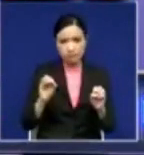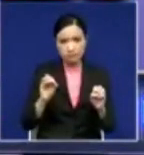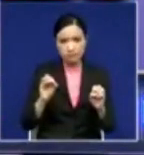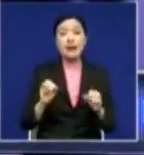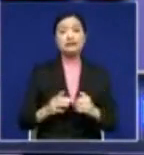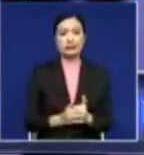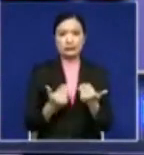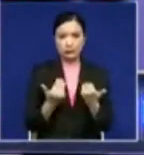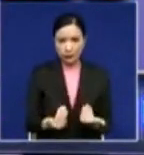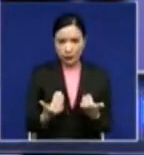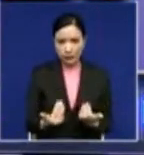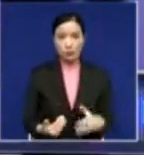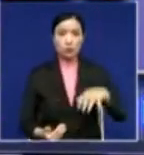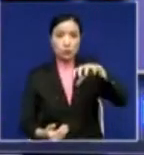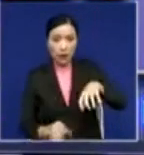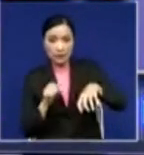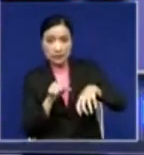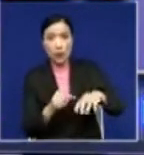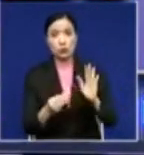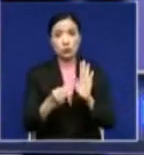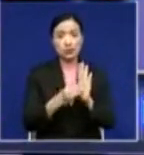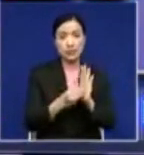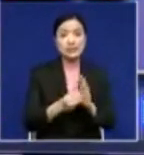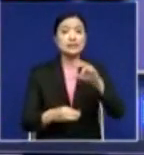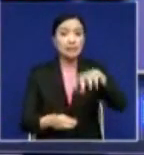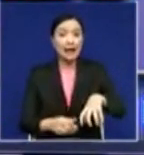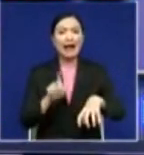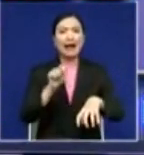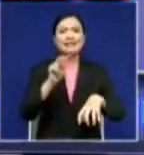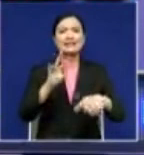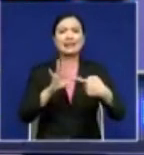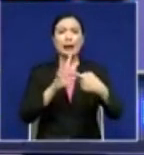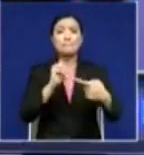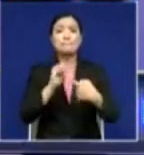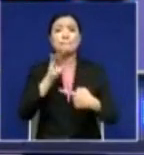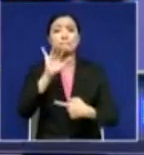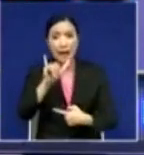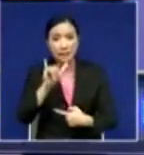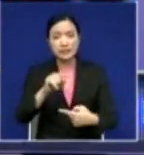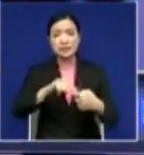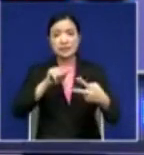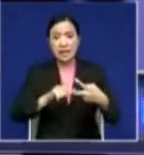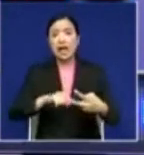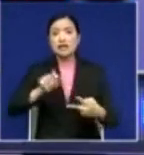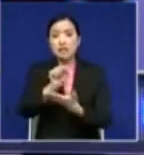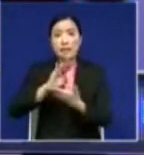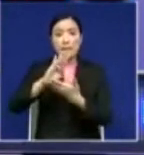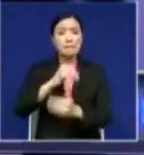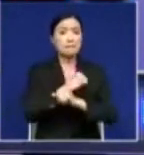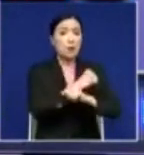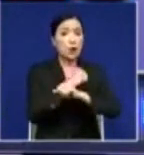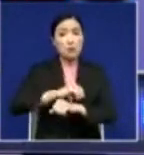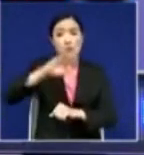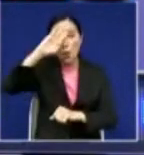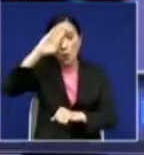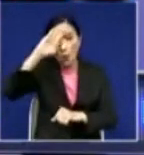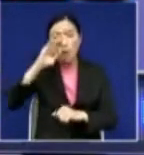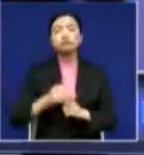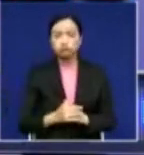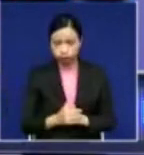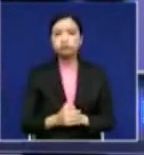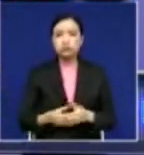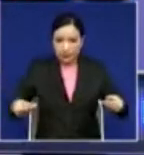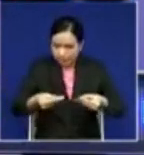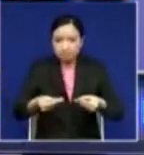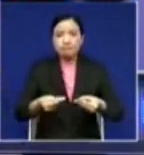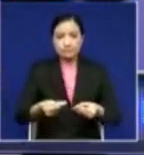านของกรุงเทพมหานครนะครับคือสำนักอนามัยแล้วก็สถาบันป้องกันควบคุมโรคเขตมวลแล้วก็ได้ร่วมกันสอบสวนนะครับแล้